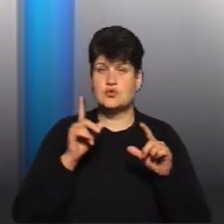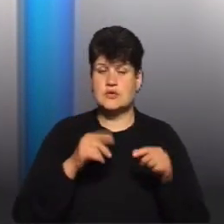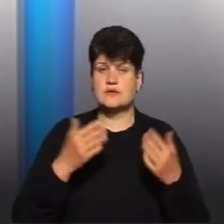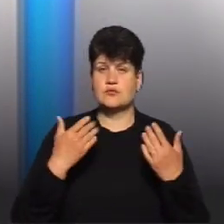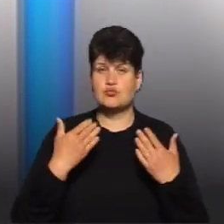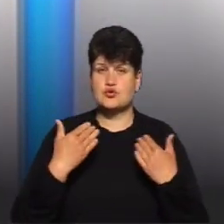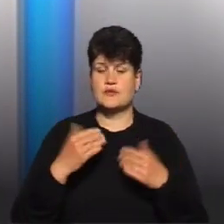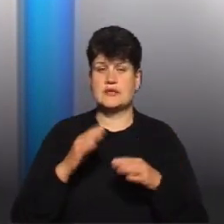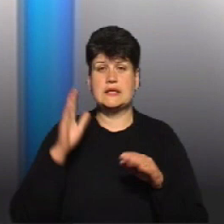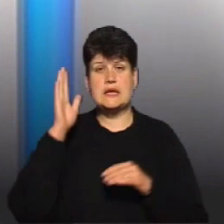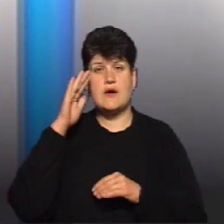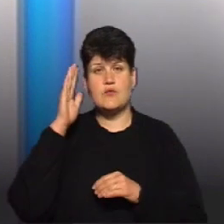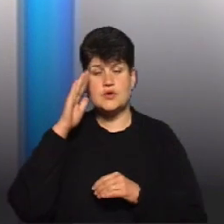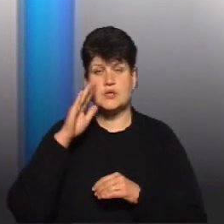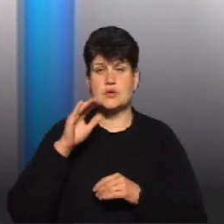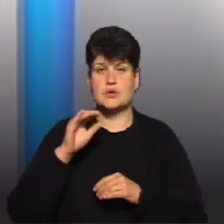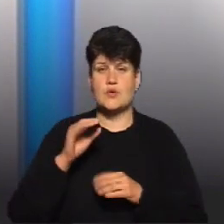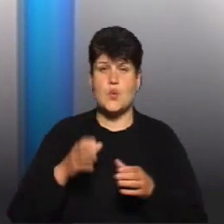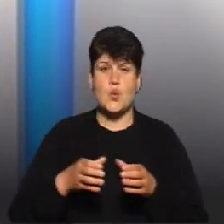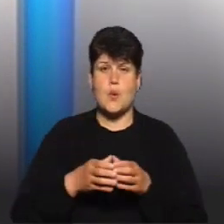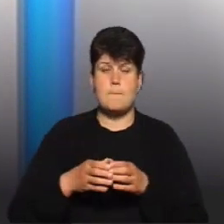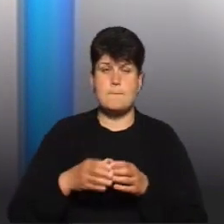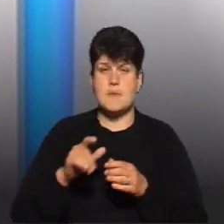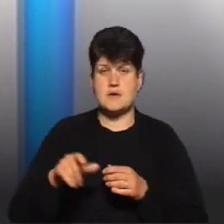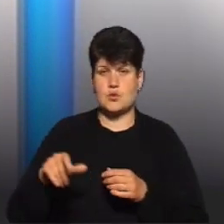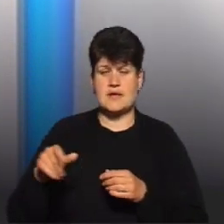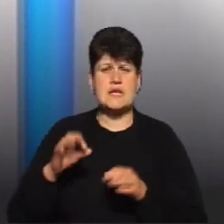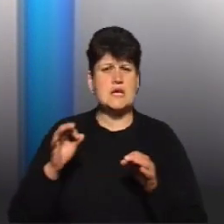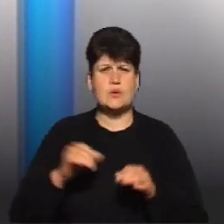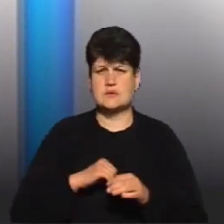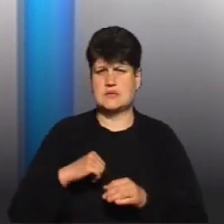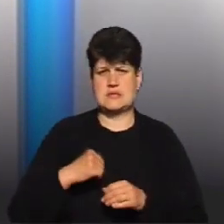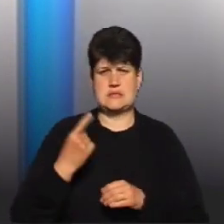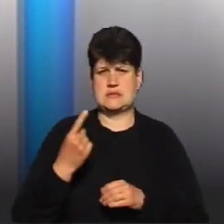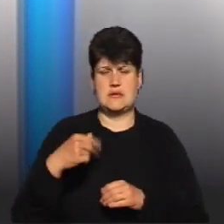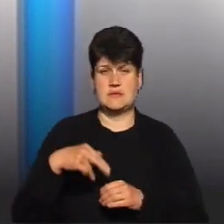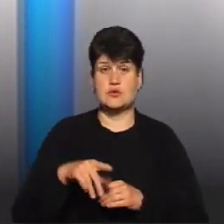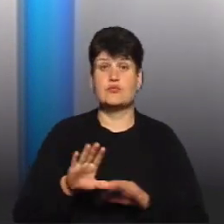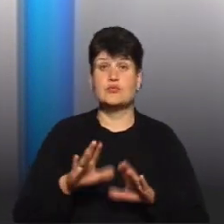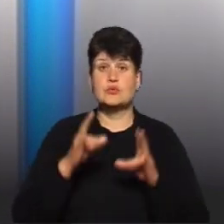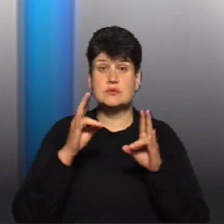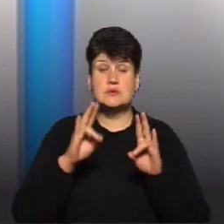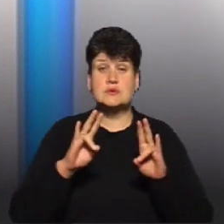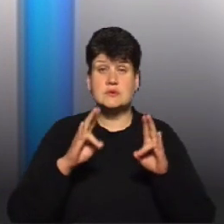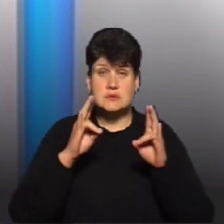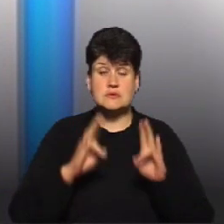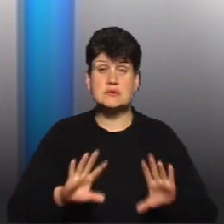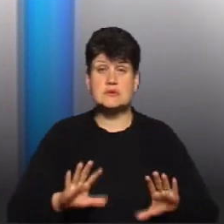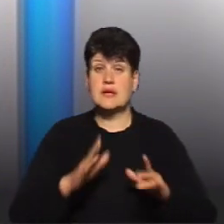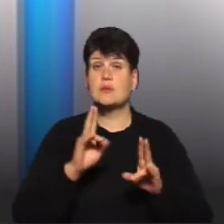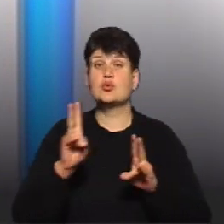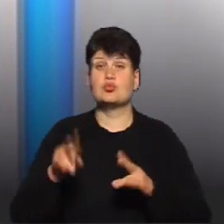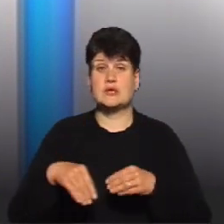воді в компанії людей. Ніколи не йдіть наодинці, тому що якщо з вами щось трапиться, навіть не буде кому надати вам допомогу.